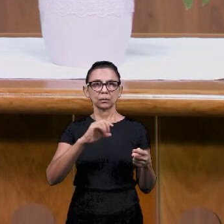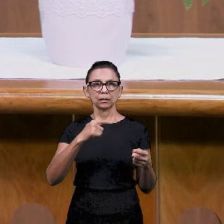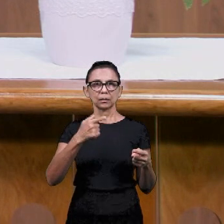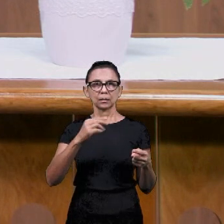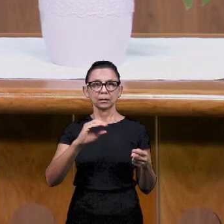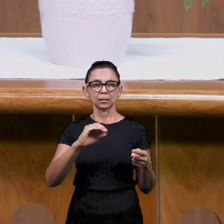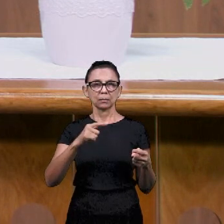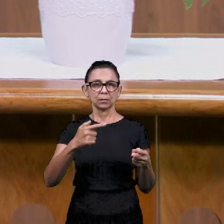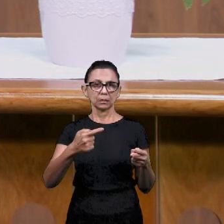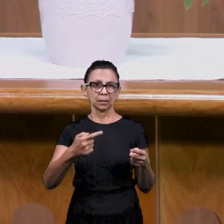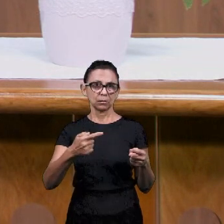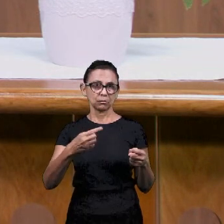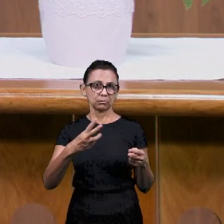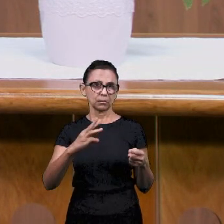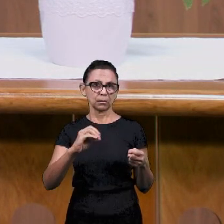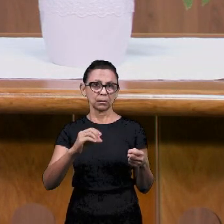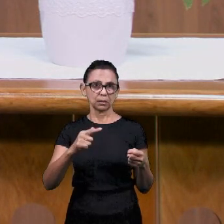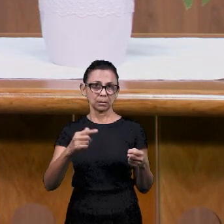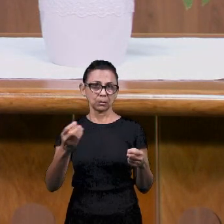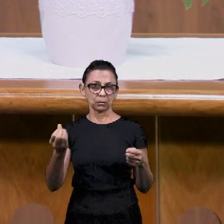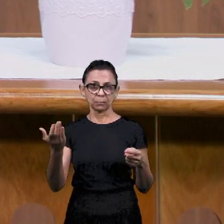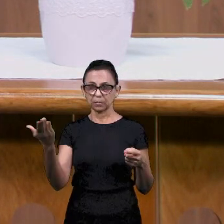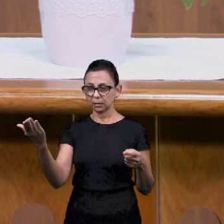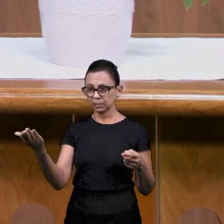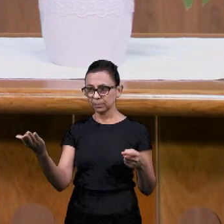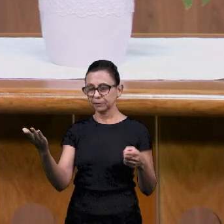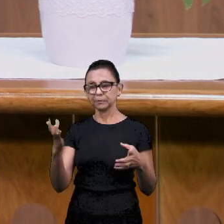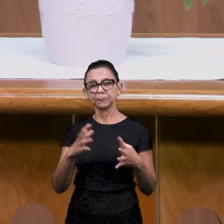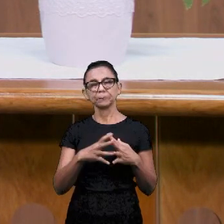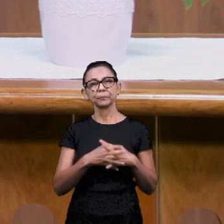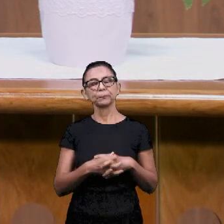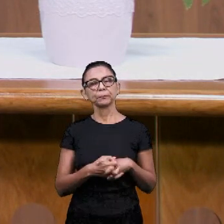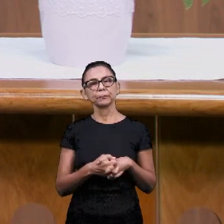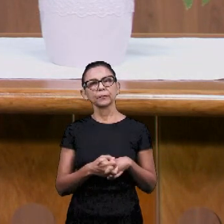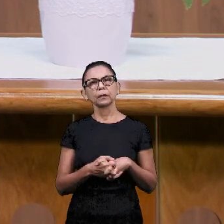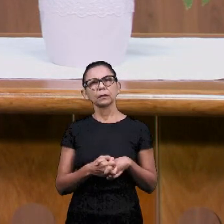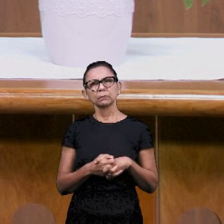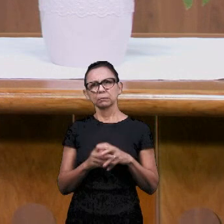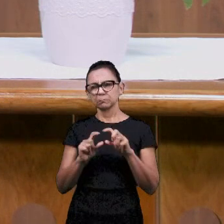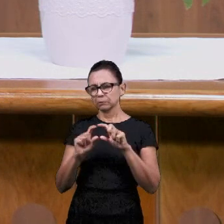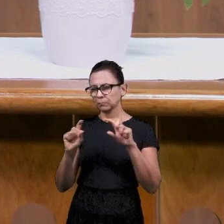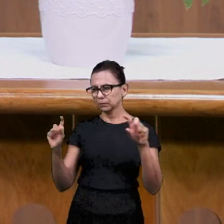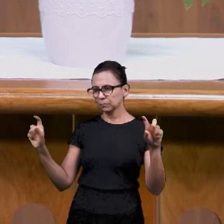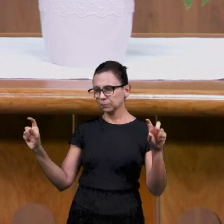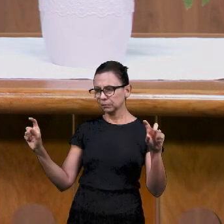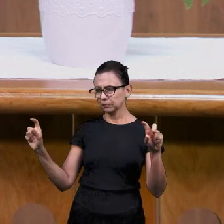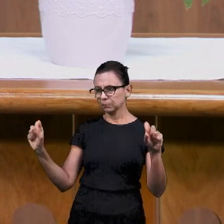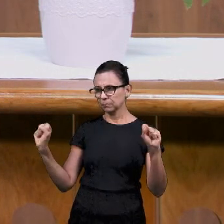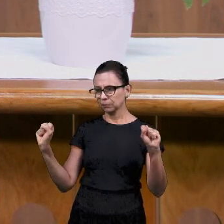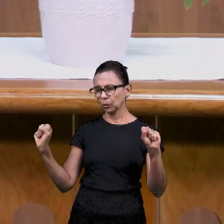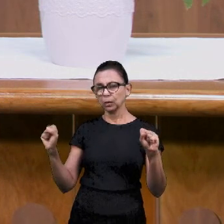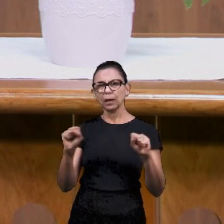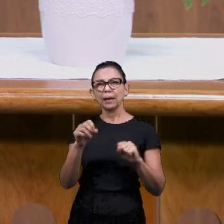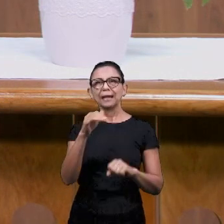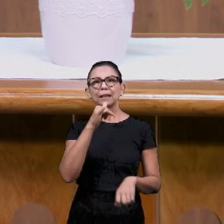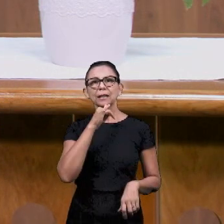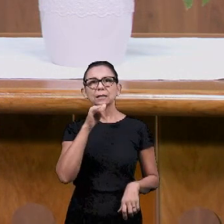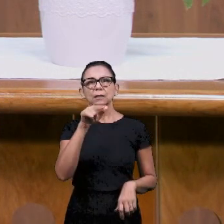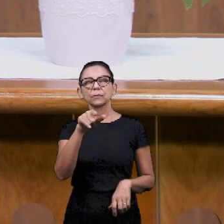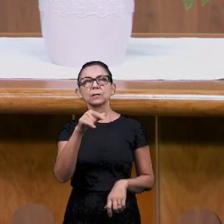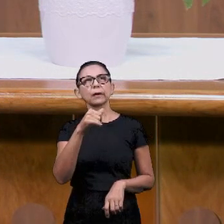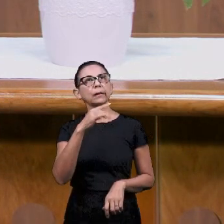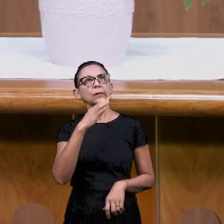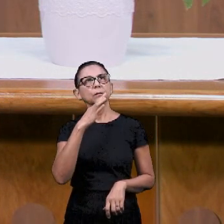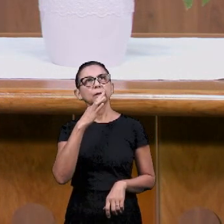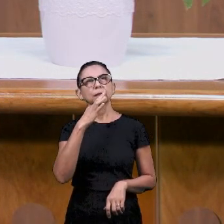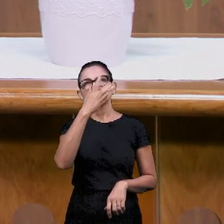3076 pour répondre aux frères et sœurs qui sont au Brésil. Donc, vous pouvez, devant quelqu'un qui